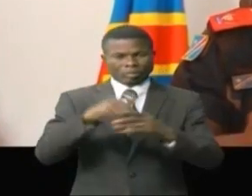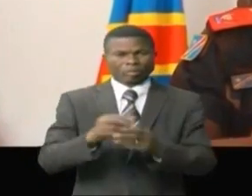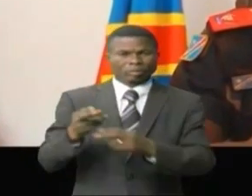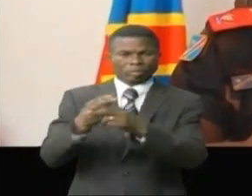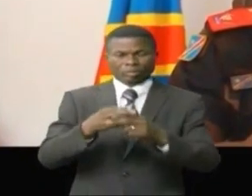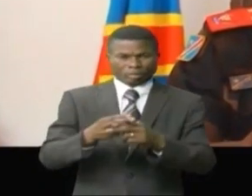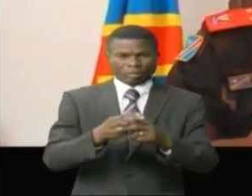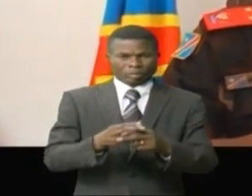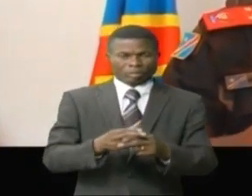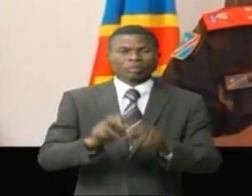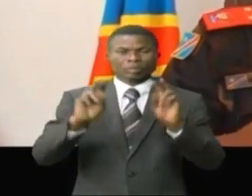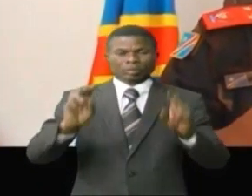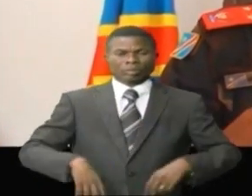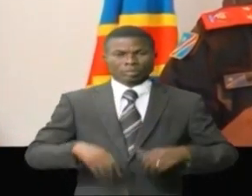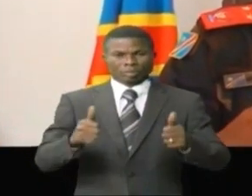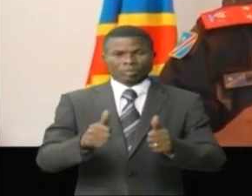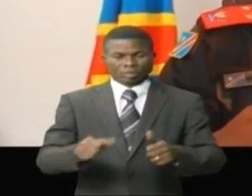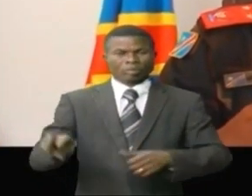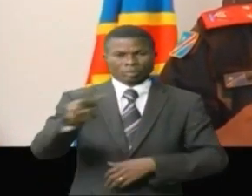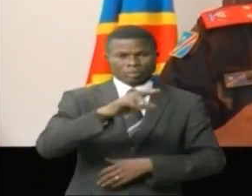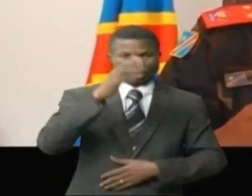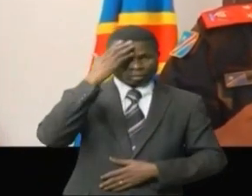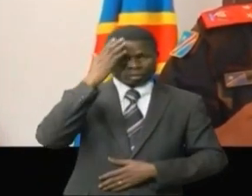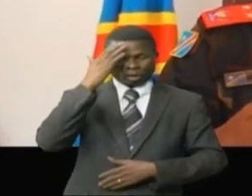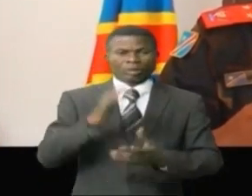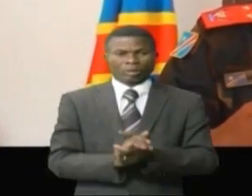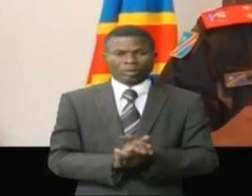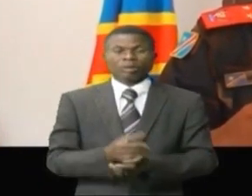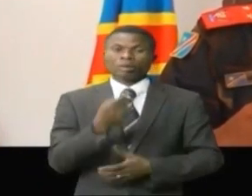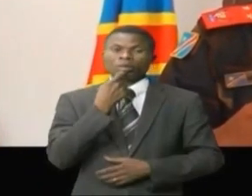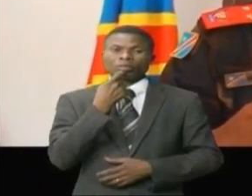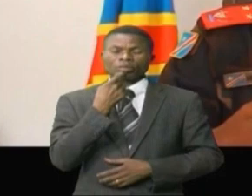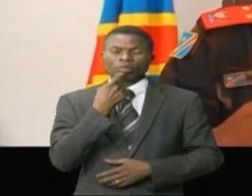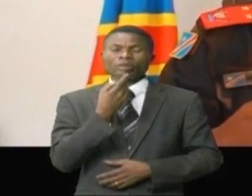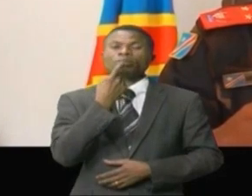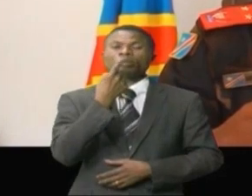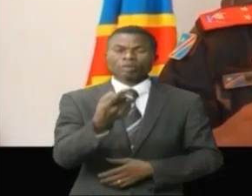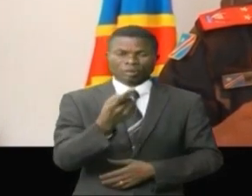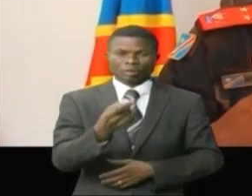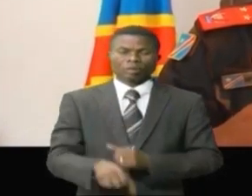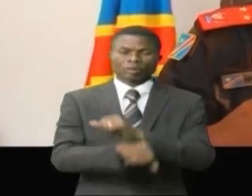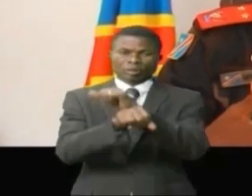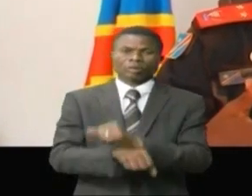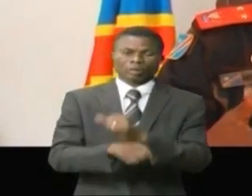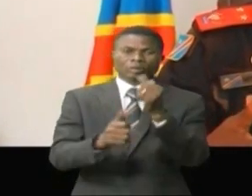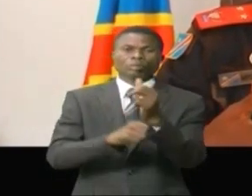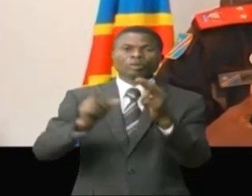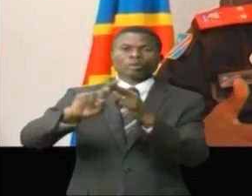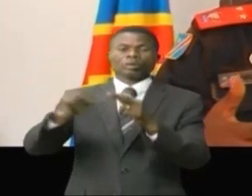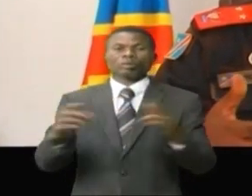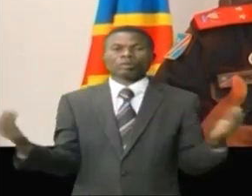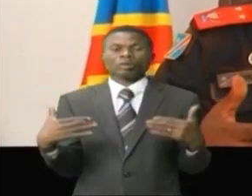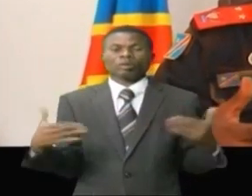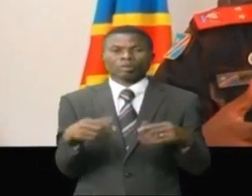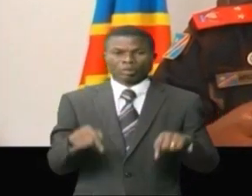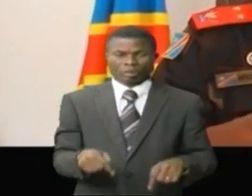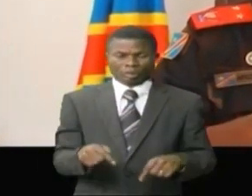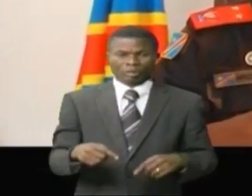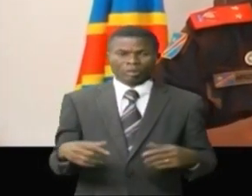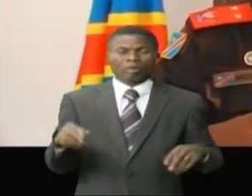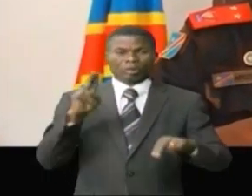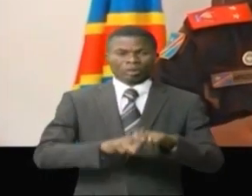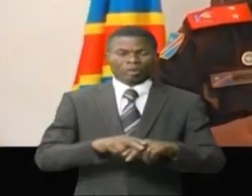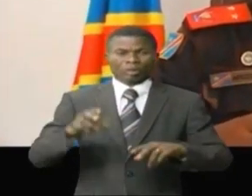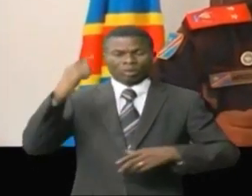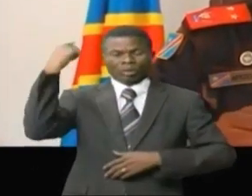sécurisation de la vie d'abord. Et comme vous savez que l'histoire dit que souvent les gens fouillent par peur. Actuellement nous vivons dans